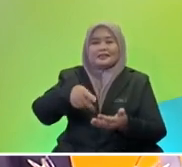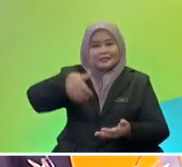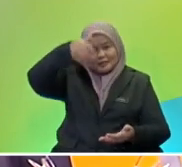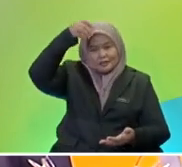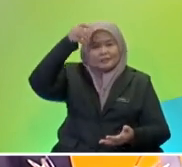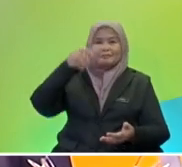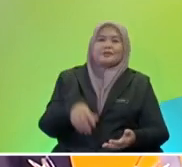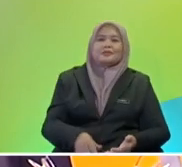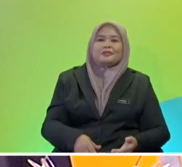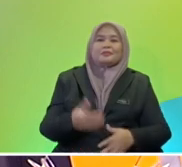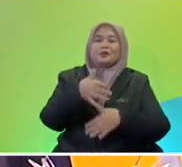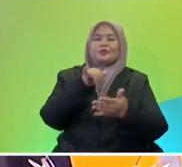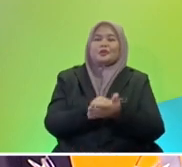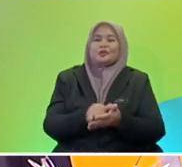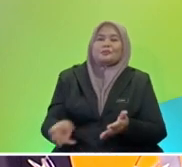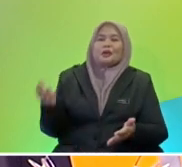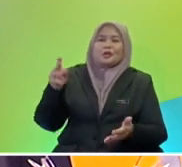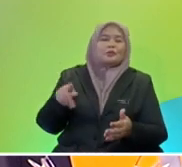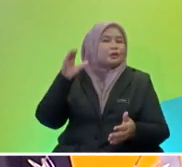terus bersemangat